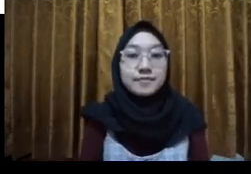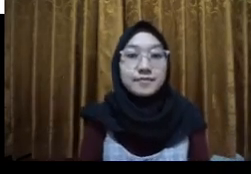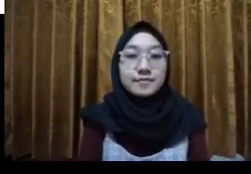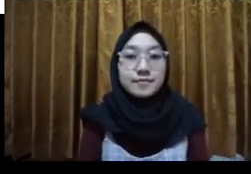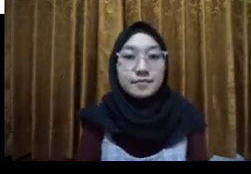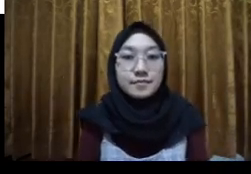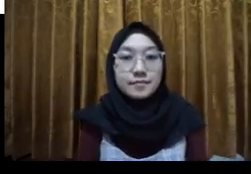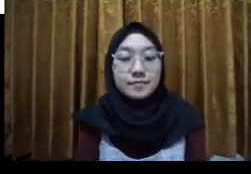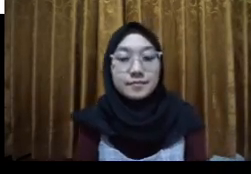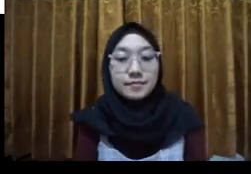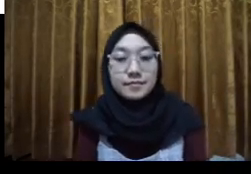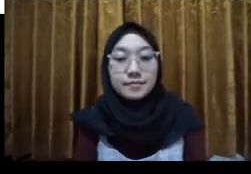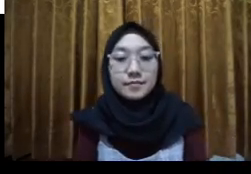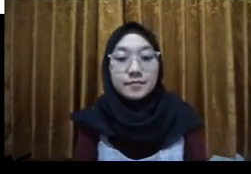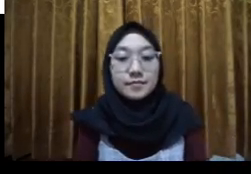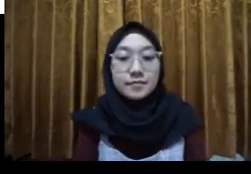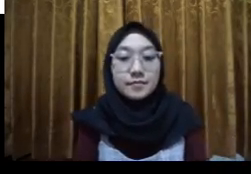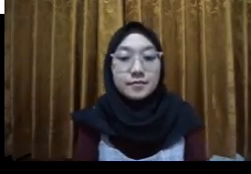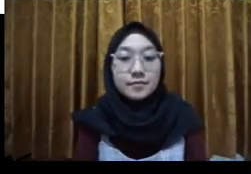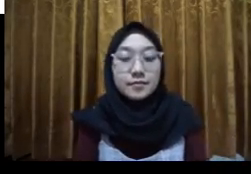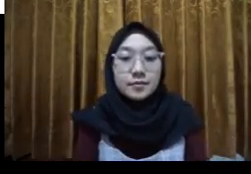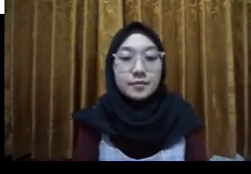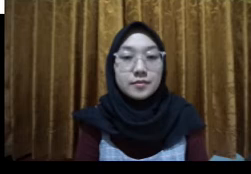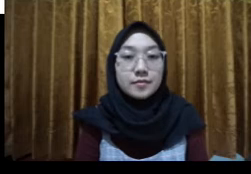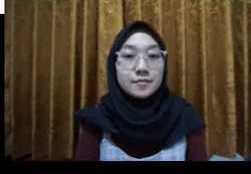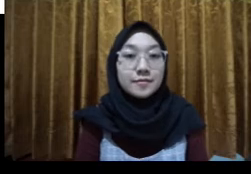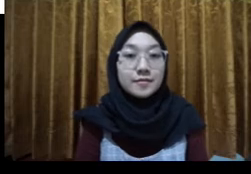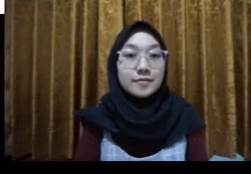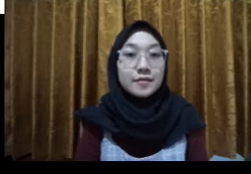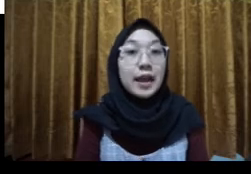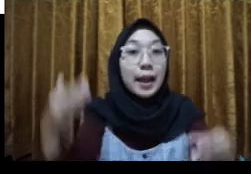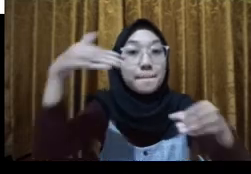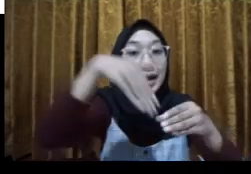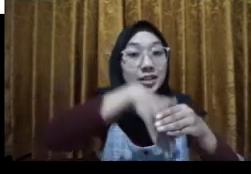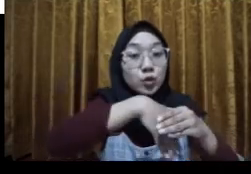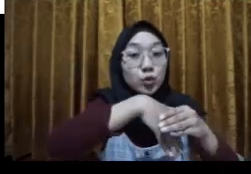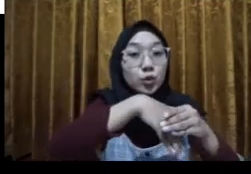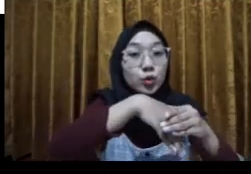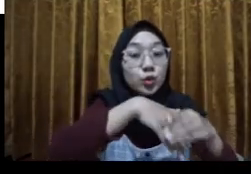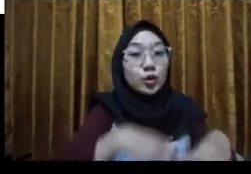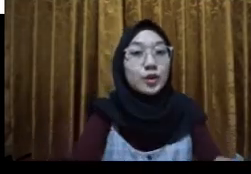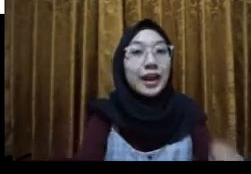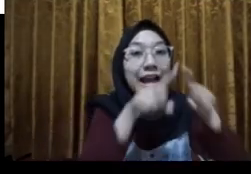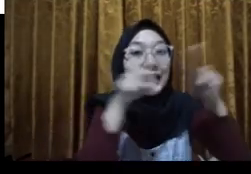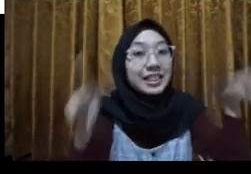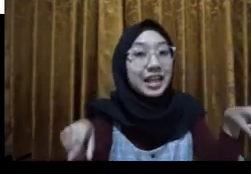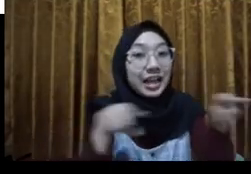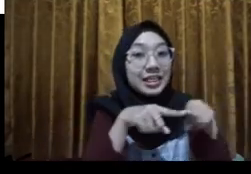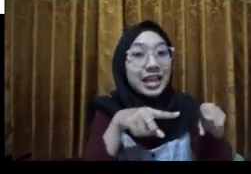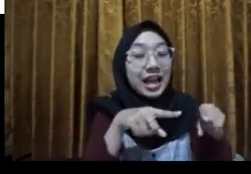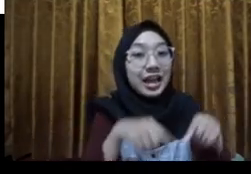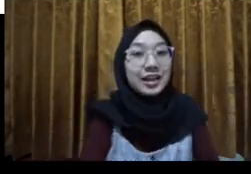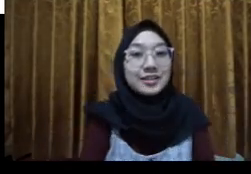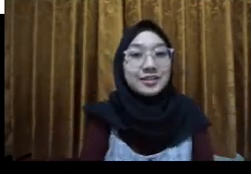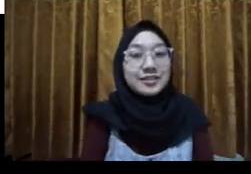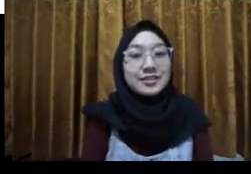Jadi kita Shift Tab itu mundur, tab itu maju. Items view list data pribadi dan Nah, ini ada masuk ke data